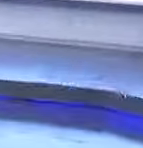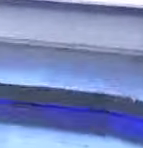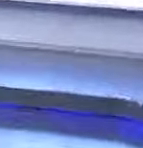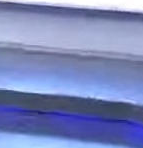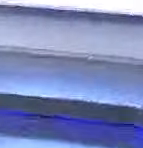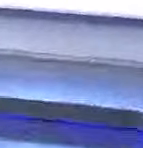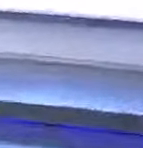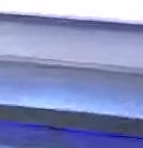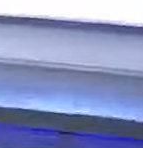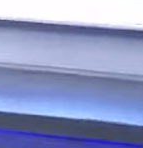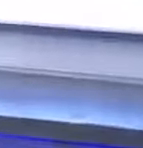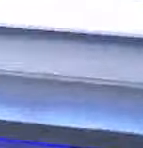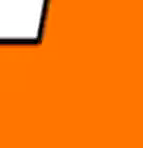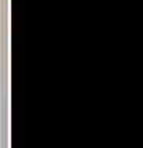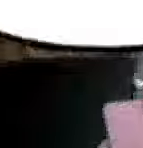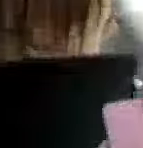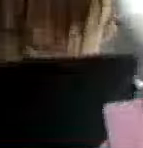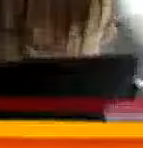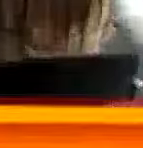ang frontline na balita.